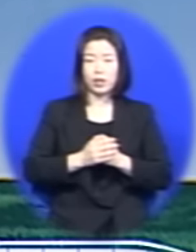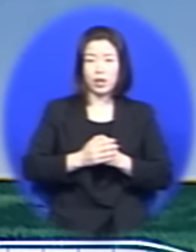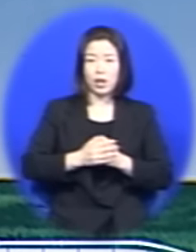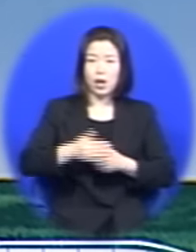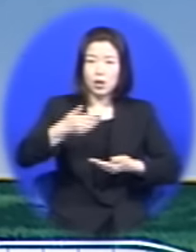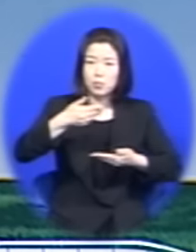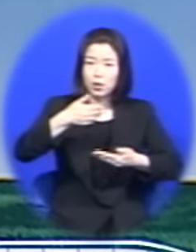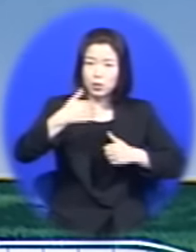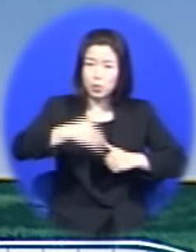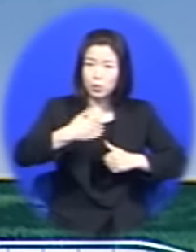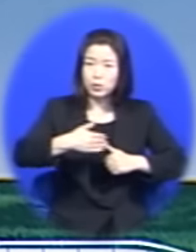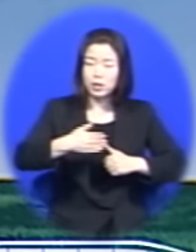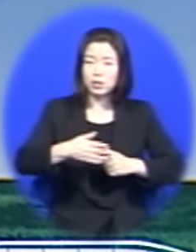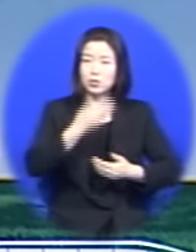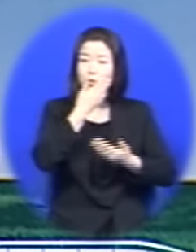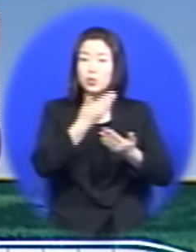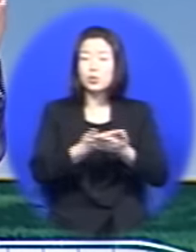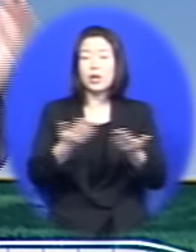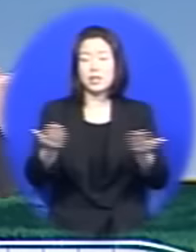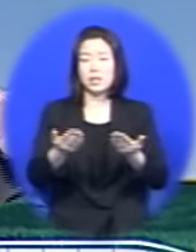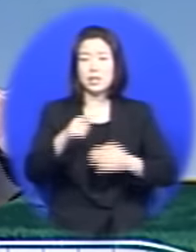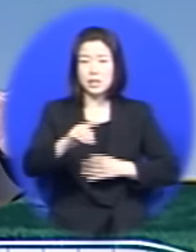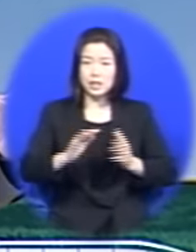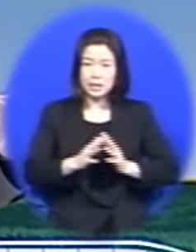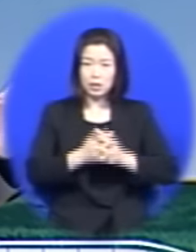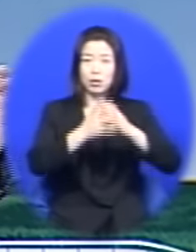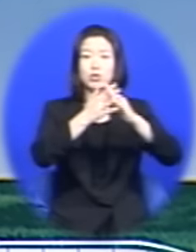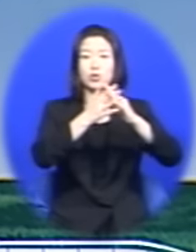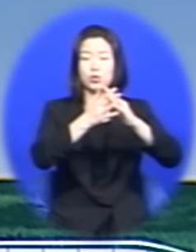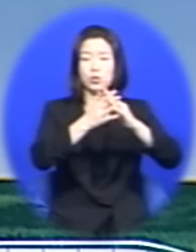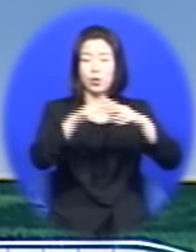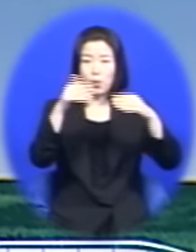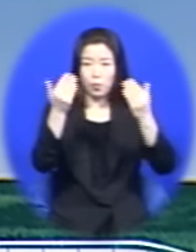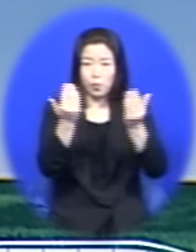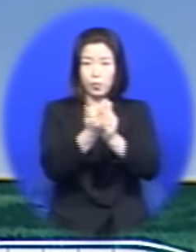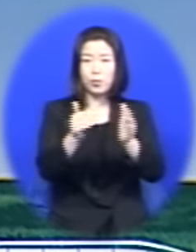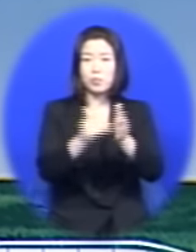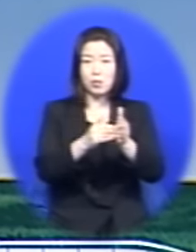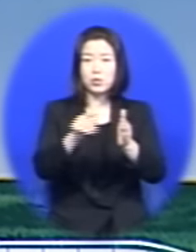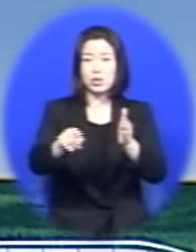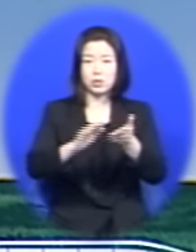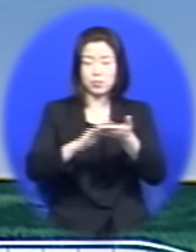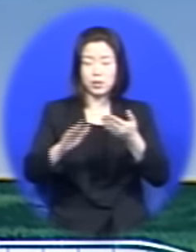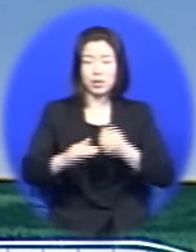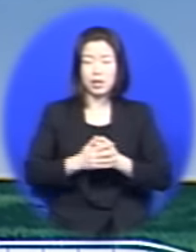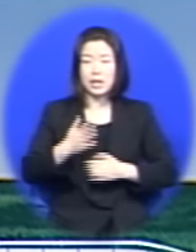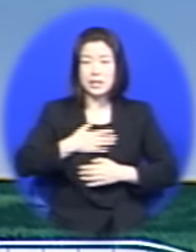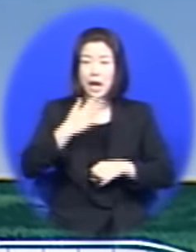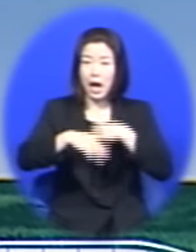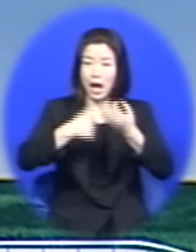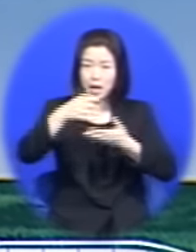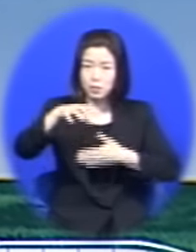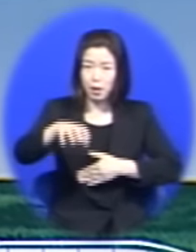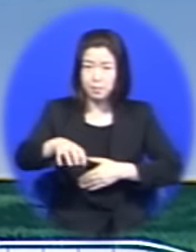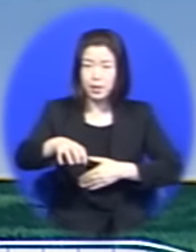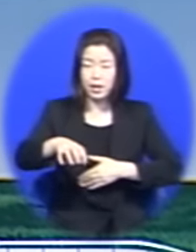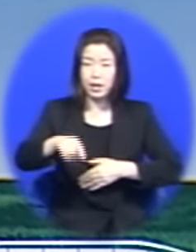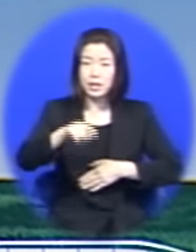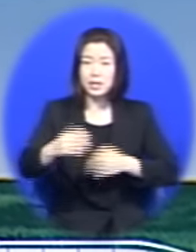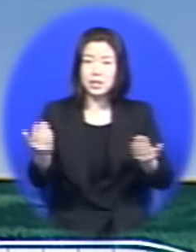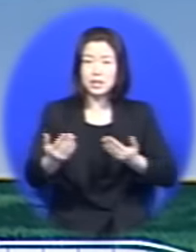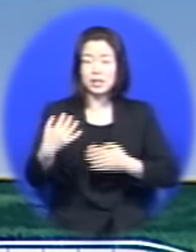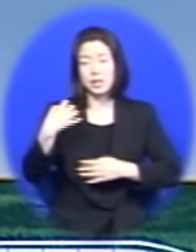요구되는 가장 중요한 일이 이 건축이었어요. 제가 하나님 앞에 이